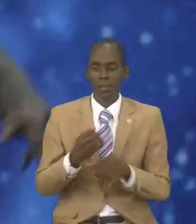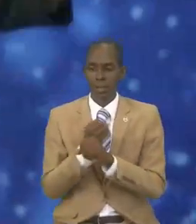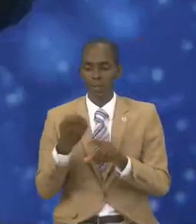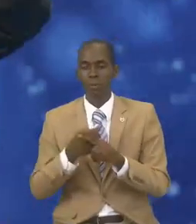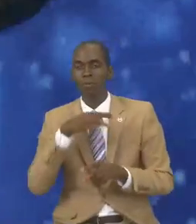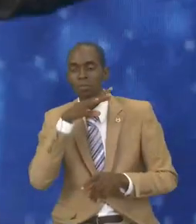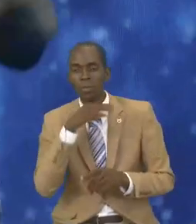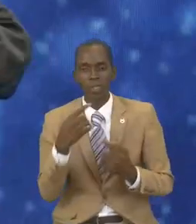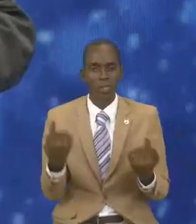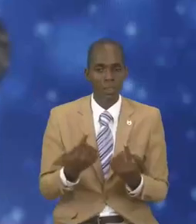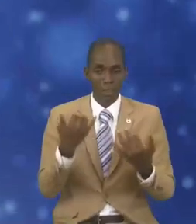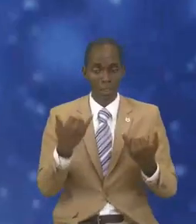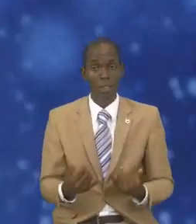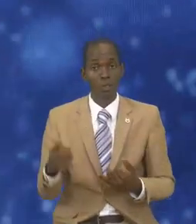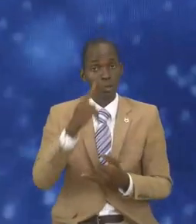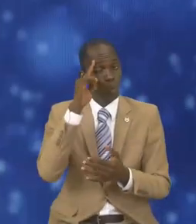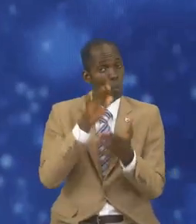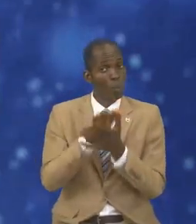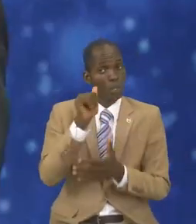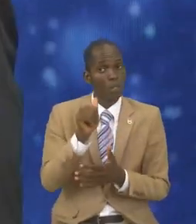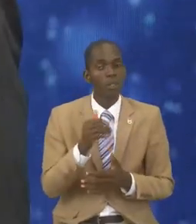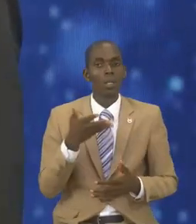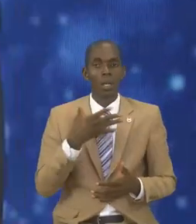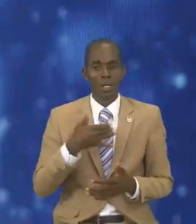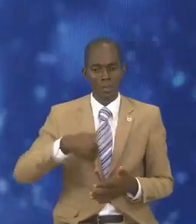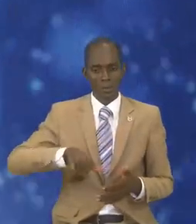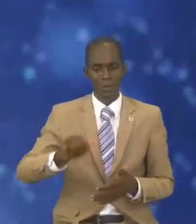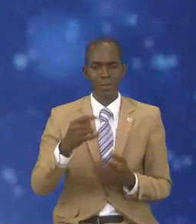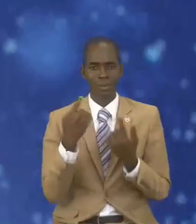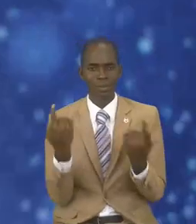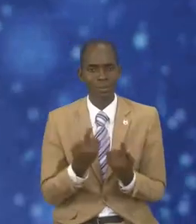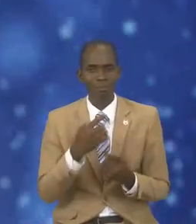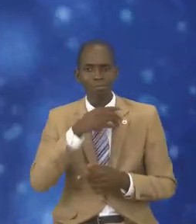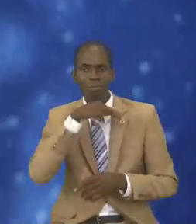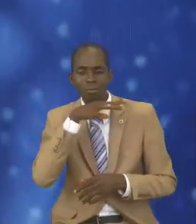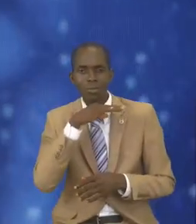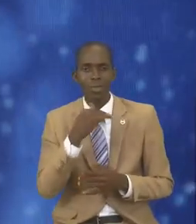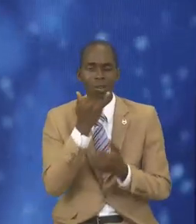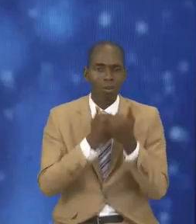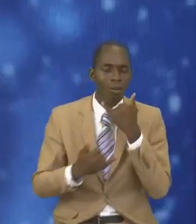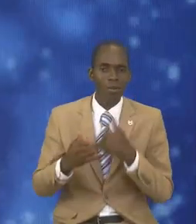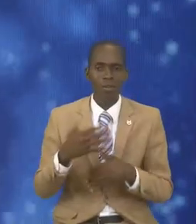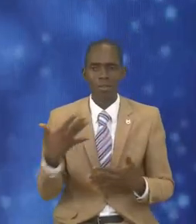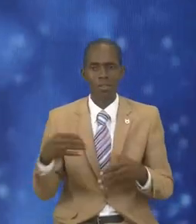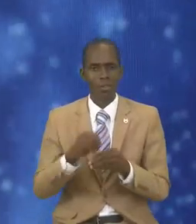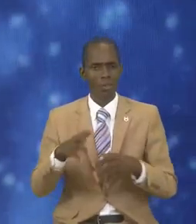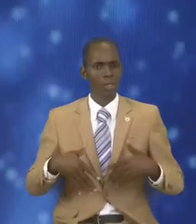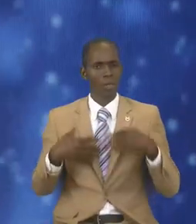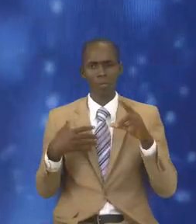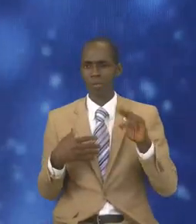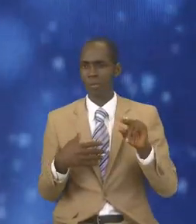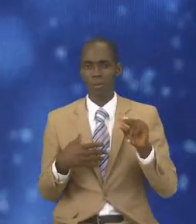la corruption. Maintenant tu crois. Et maintenant, il y a l'iniquité, le péché, la transgression et la corruption. Non, pas du